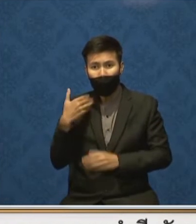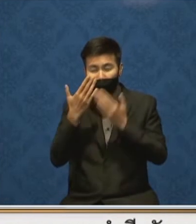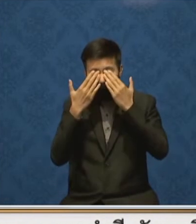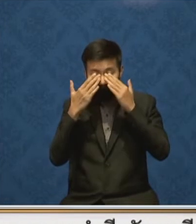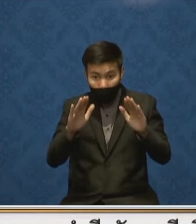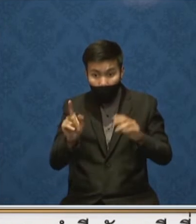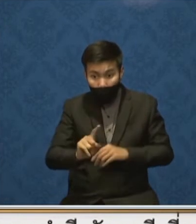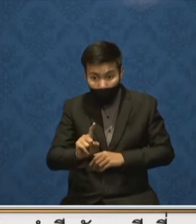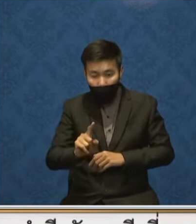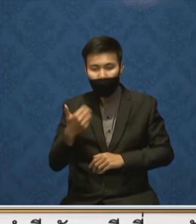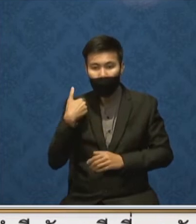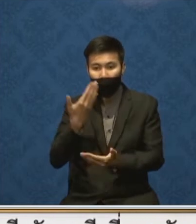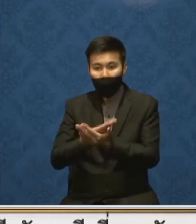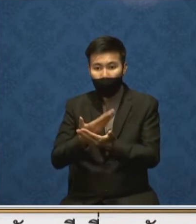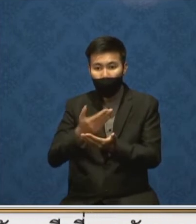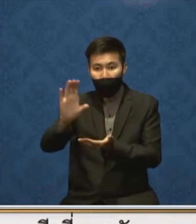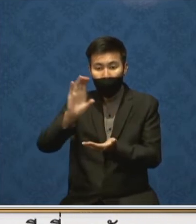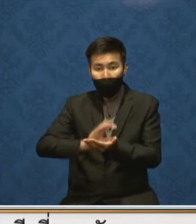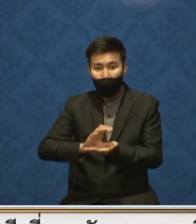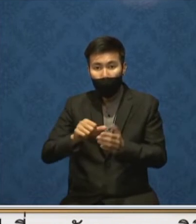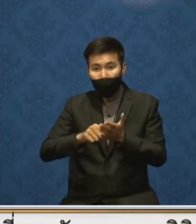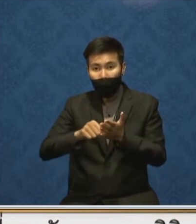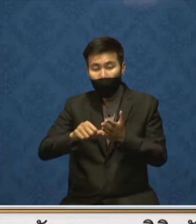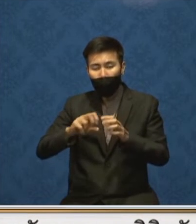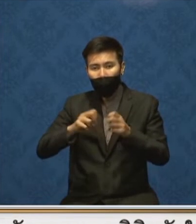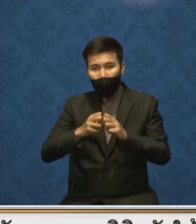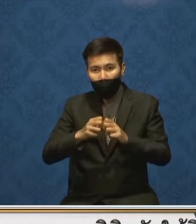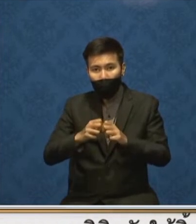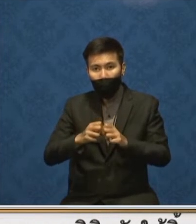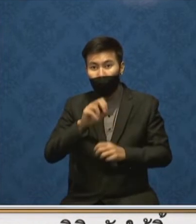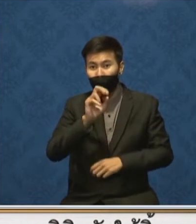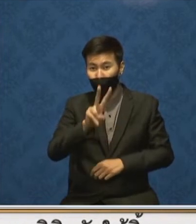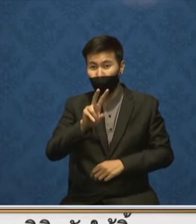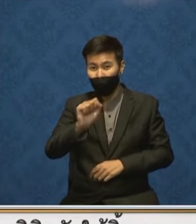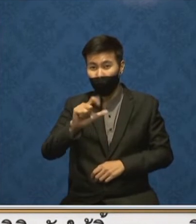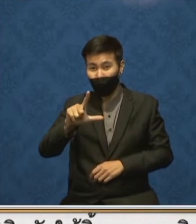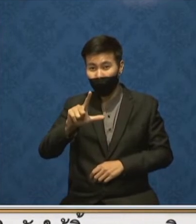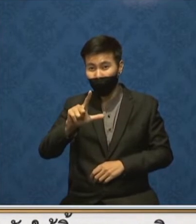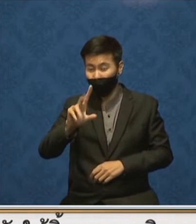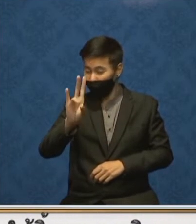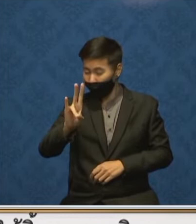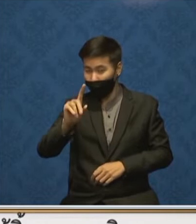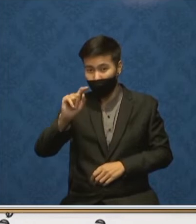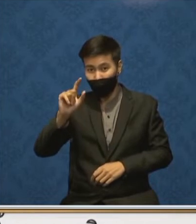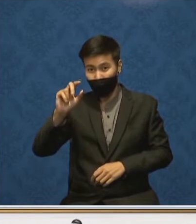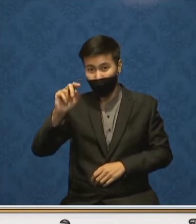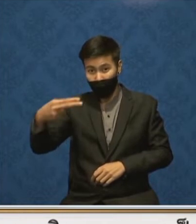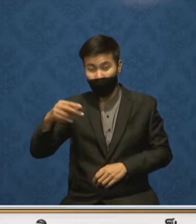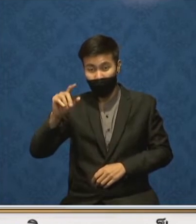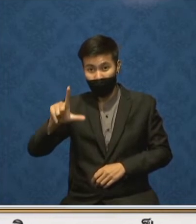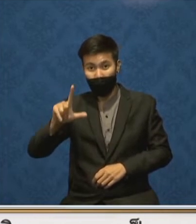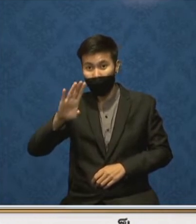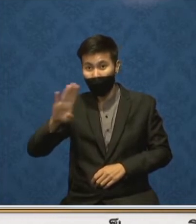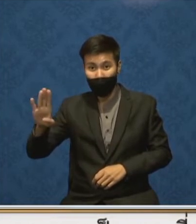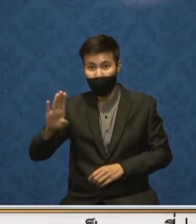้วมมีงานการใช้งบรมาณสำหรบการแ้ไขประหนาควยาจแพุ้งเป้า 270, ลานบาทแต่ว่พอมาดูในรลเอีดแล้วเนี่ย